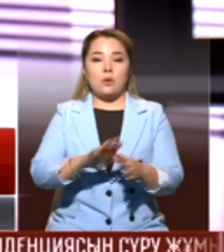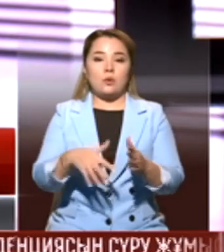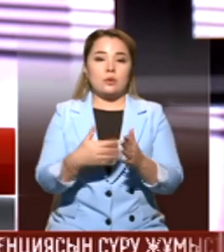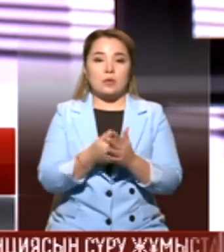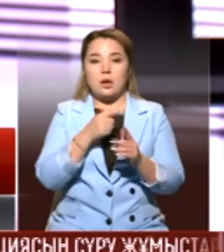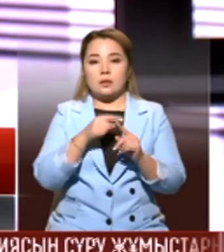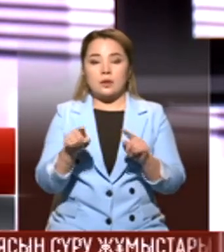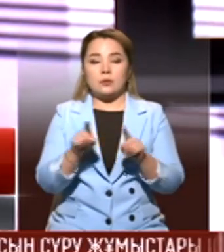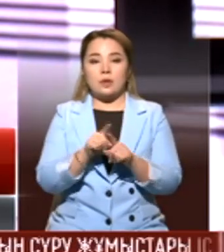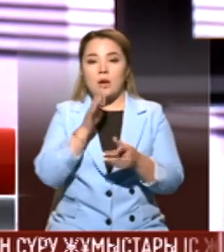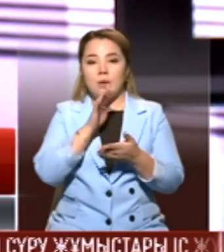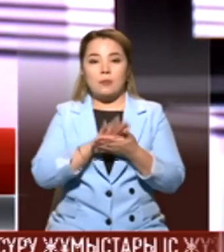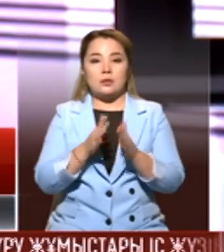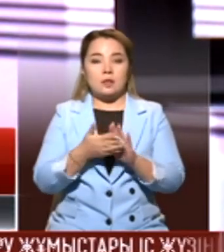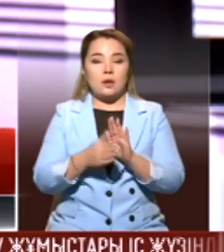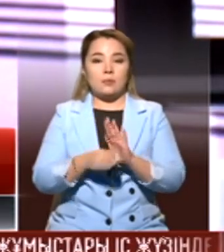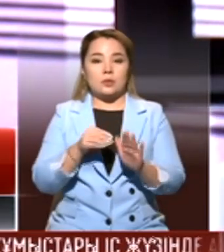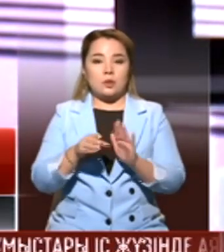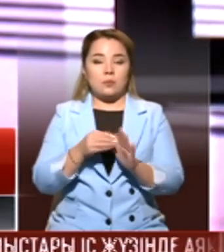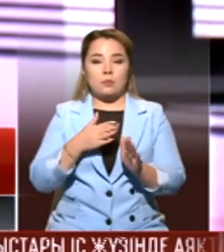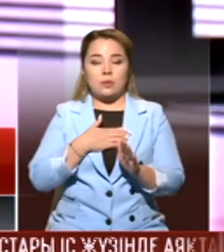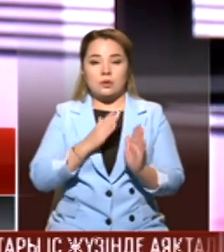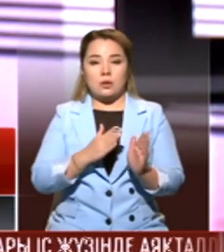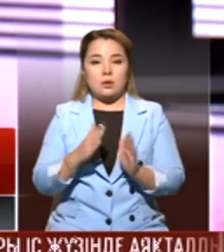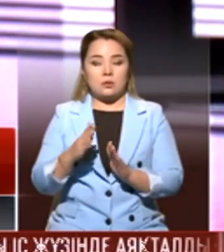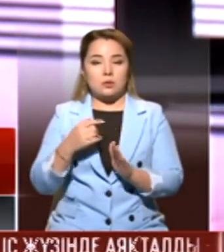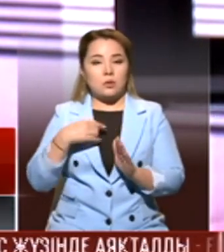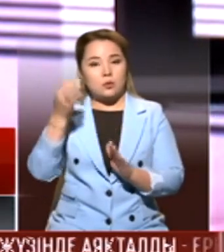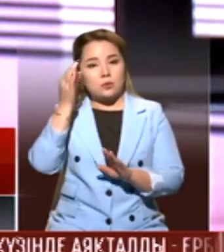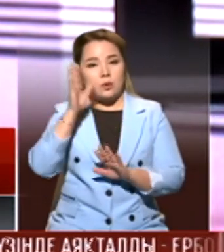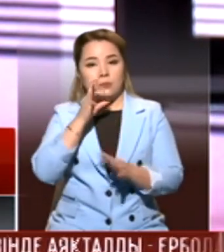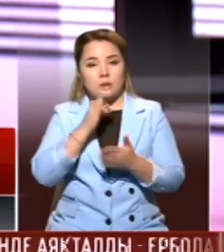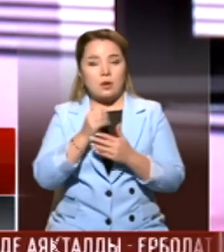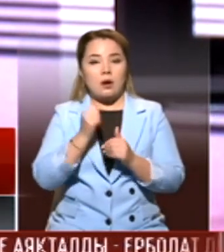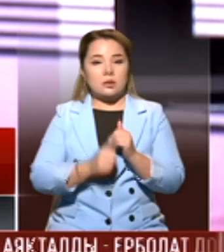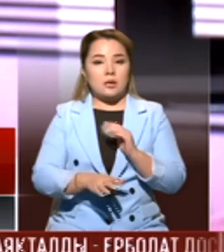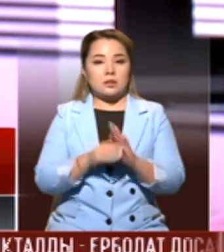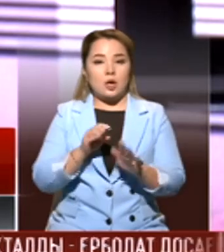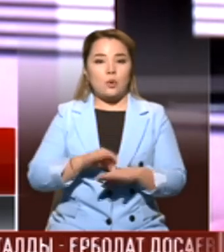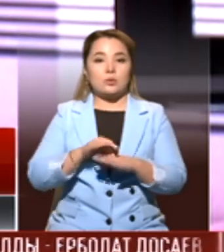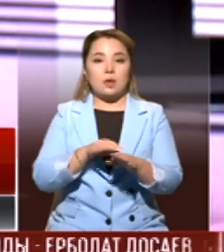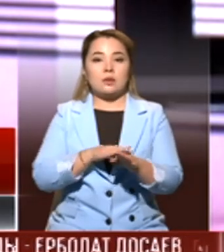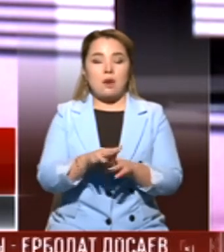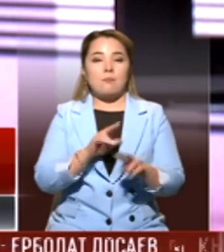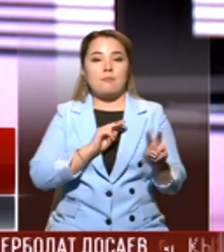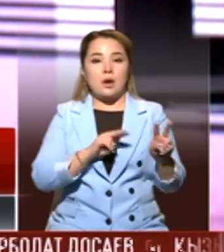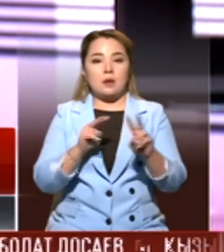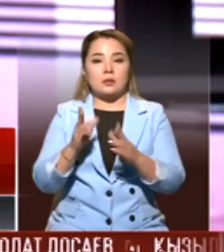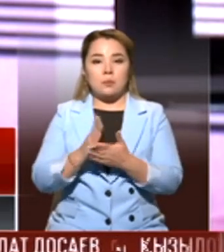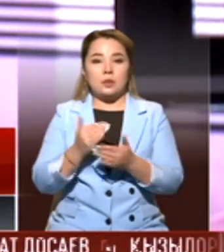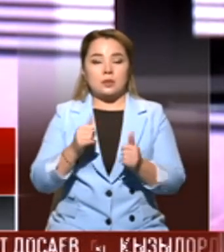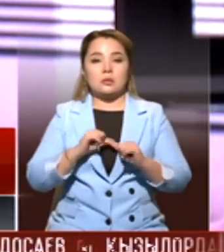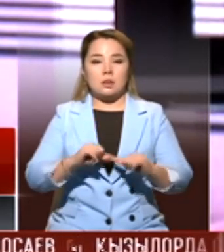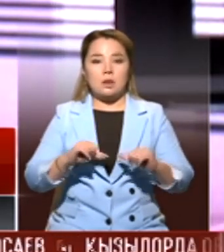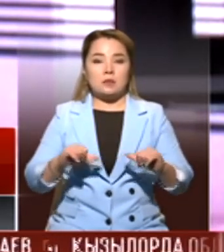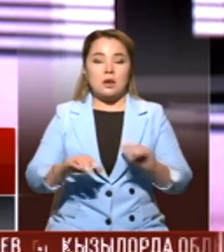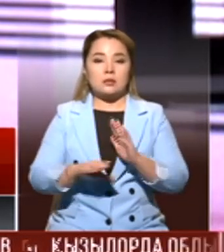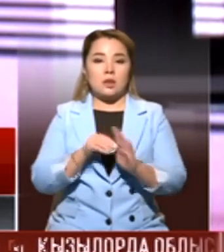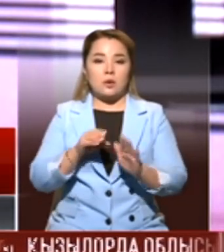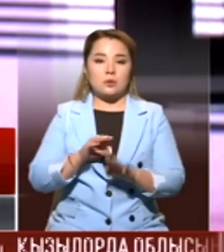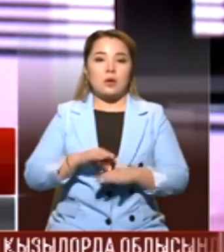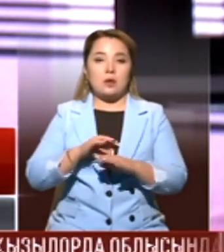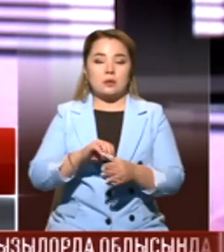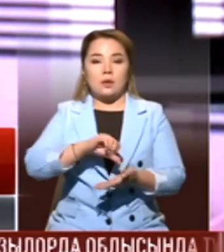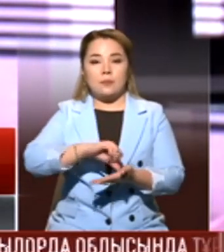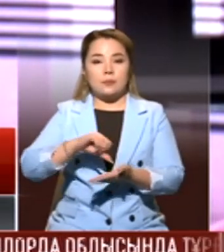дейін мезгілінде болған сайлауды өзім есімде жоқ екен. Бірақ кез келген сайлаудың бөлінбейтін бір бөлшегі бар, ол бақылаушы, иә. Сайлау комиссиясы, кандидат және бақылаушы